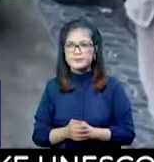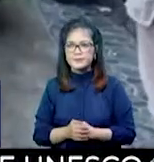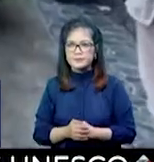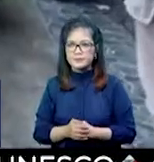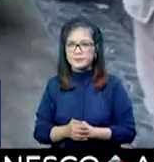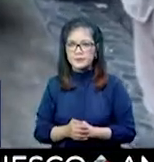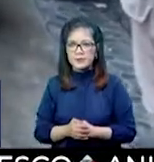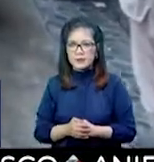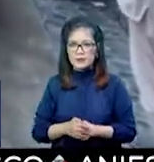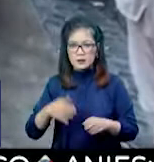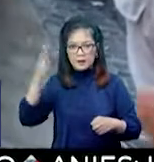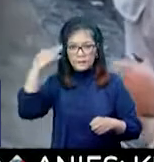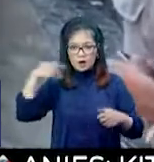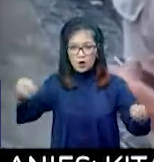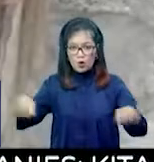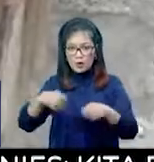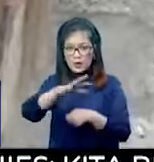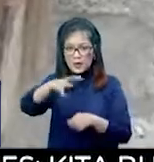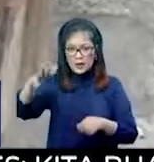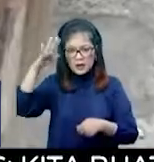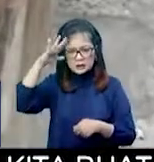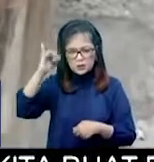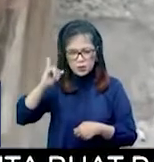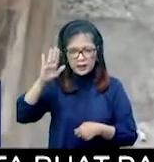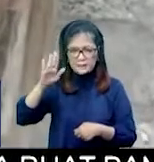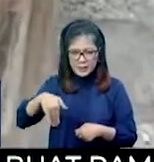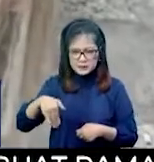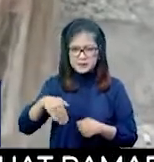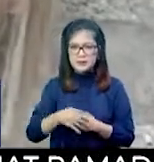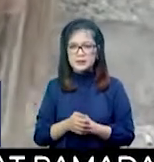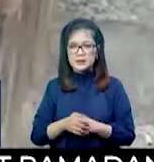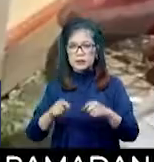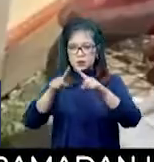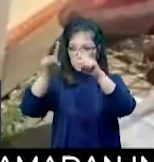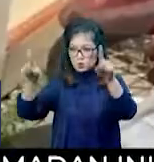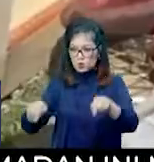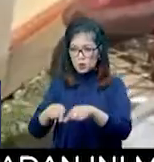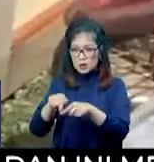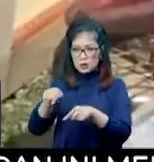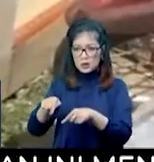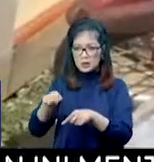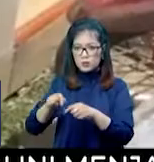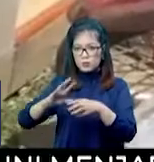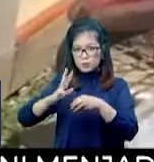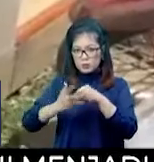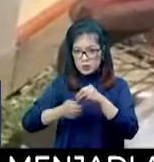Kelangkaan minyak goreng di sejumlah daerah masih terjadi. Tak hanya minyak goreng kemasan, stok minyak goreng curah pun langka.